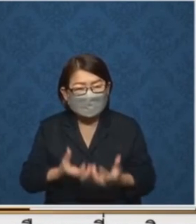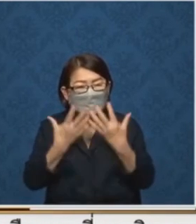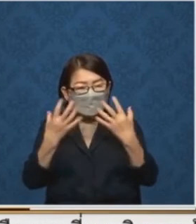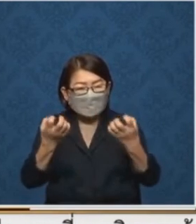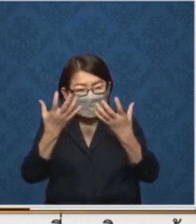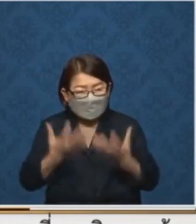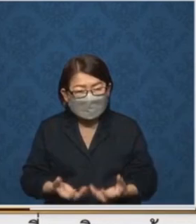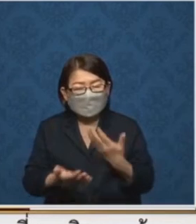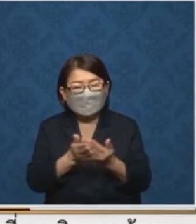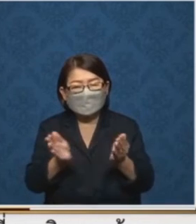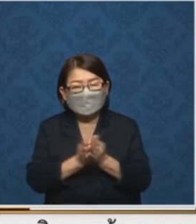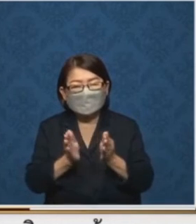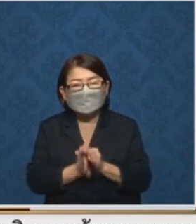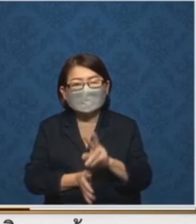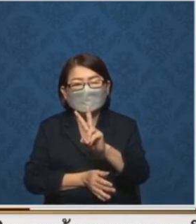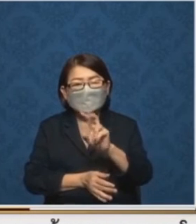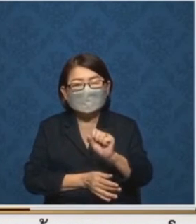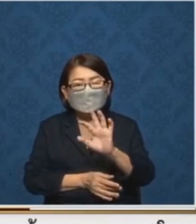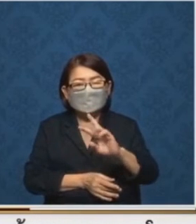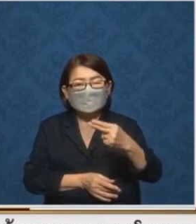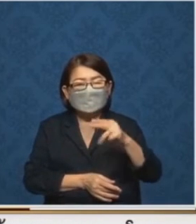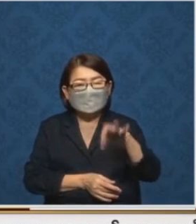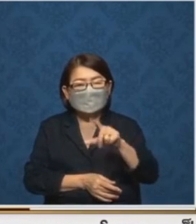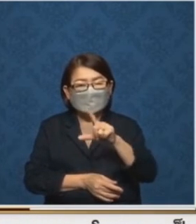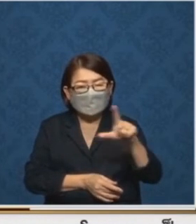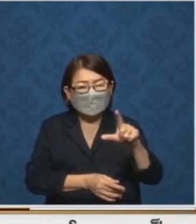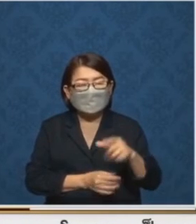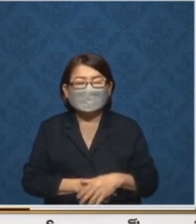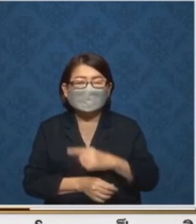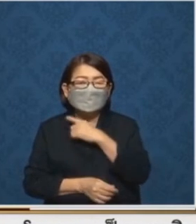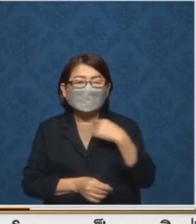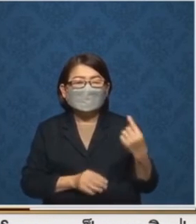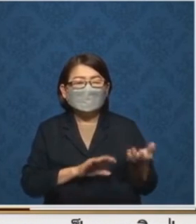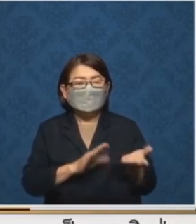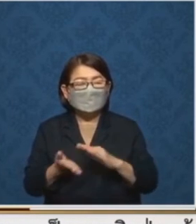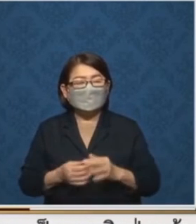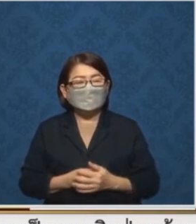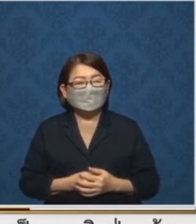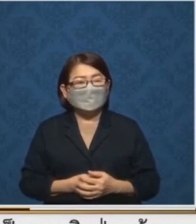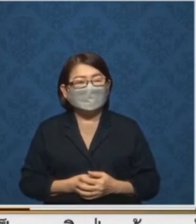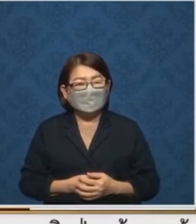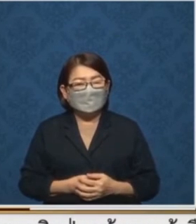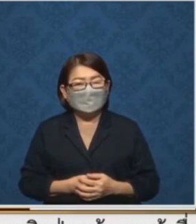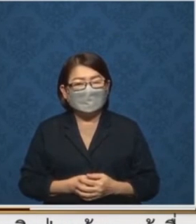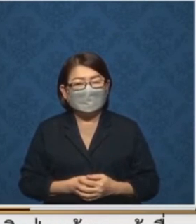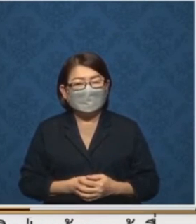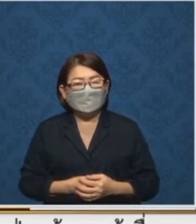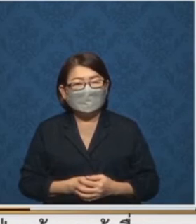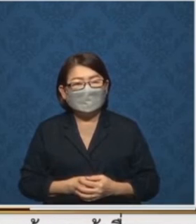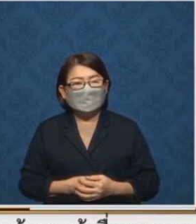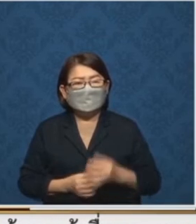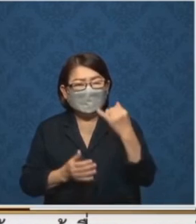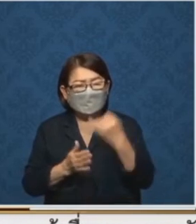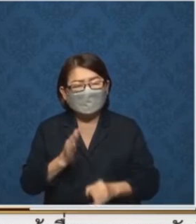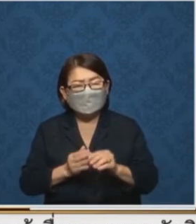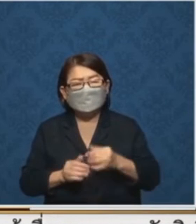ตรงนี้คือความผิดผ้าที่กัดทบต่อนะความเชอมนของประเทษไปดแนต่ไปครับนี่ค